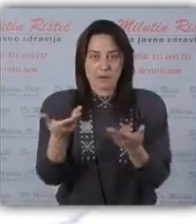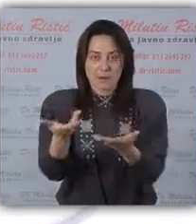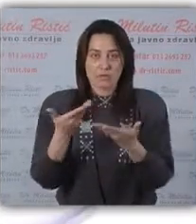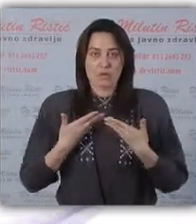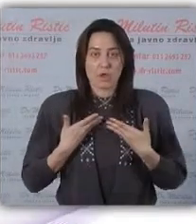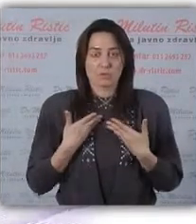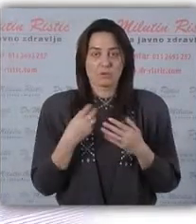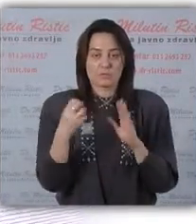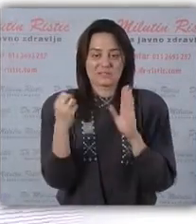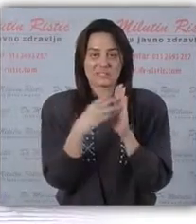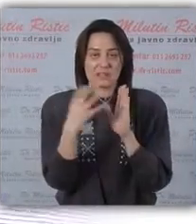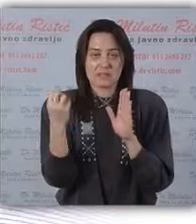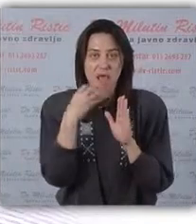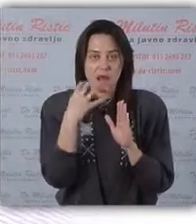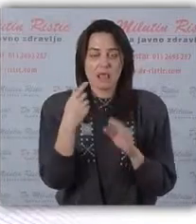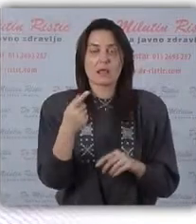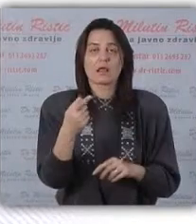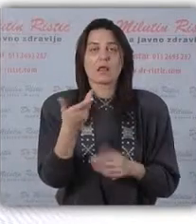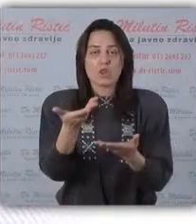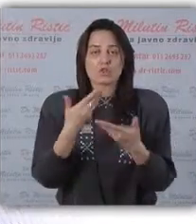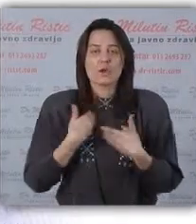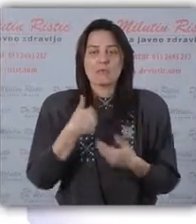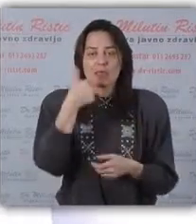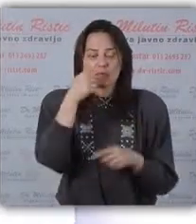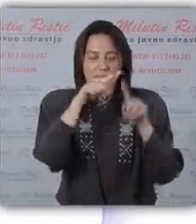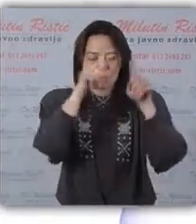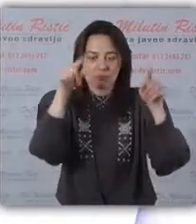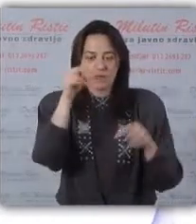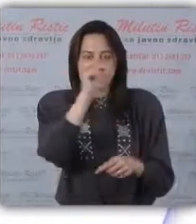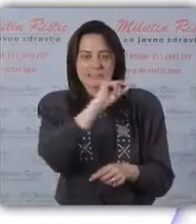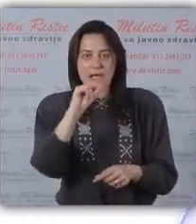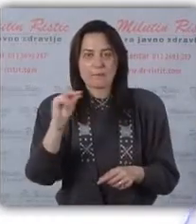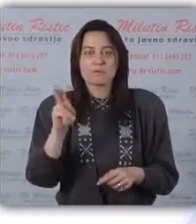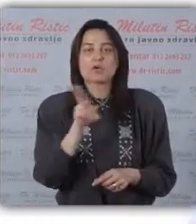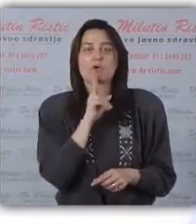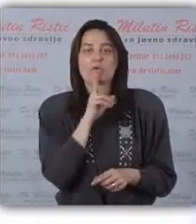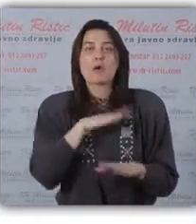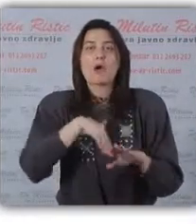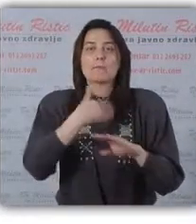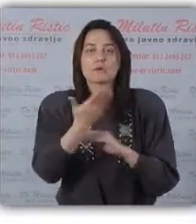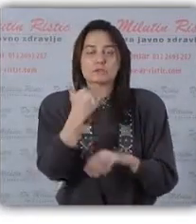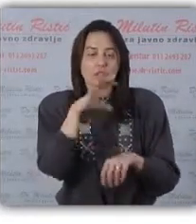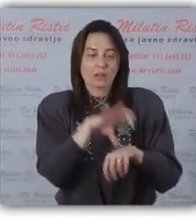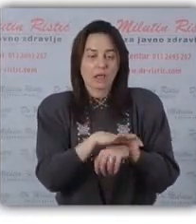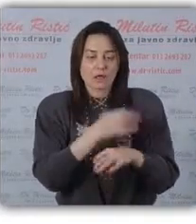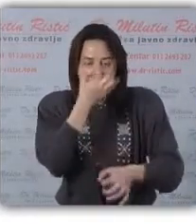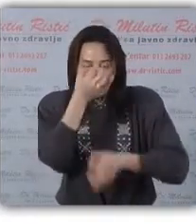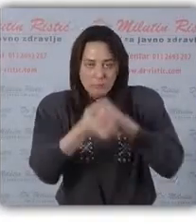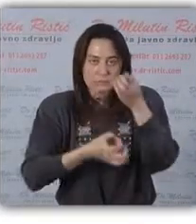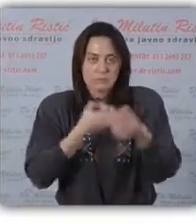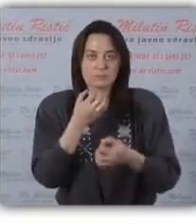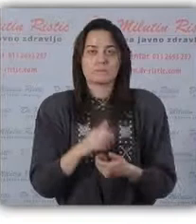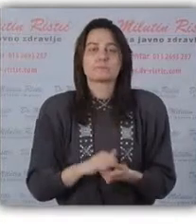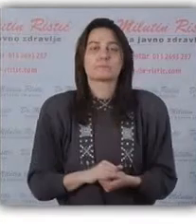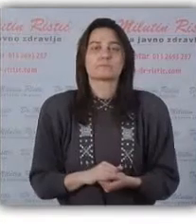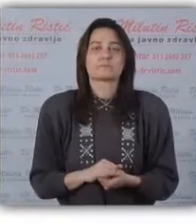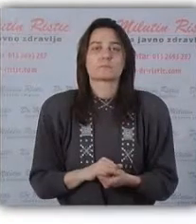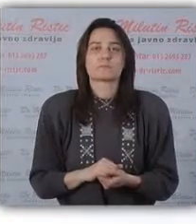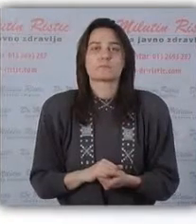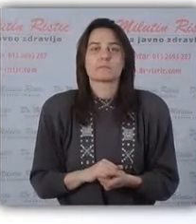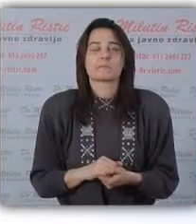Aparat dobiva povratne signale i dobiva se jedan grafički zapis koji se onda od strane lekara